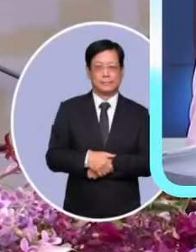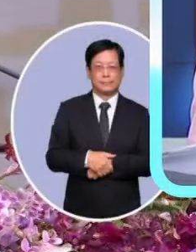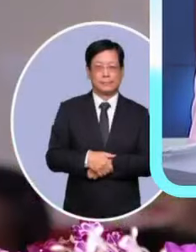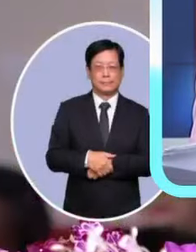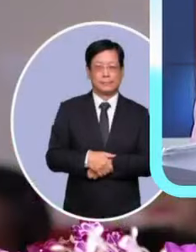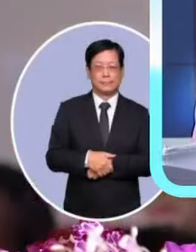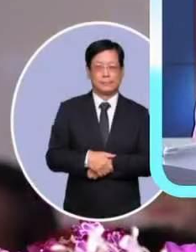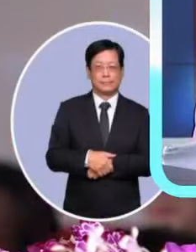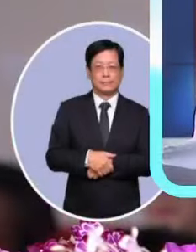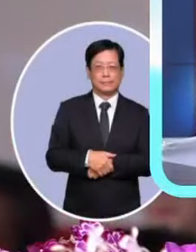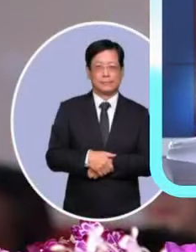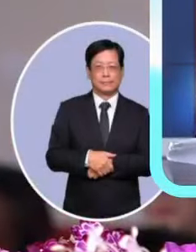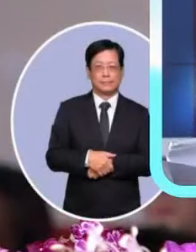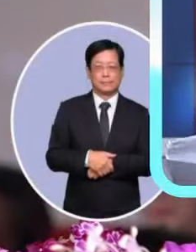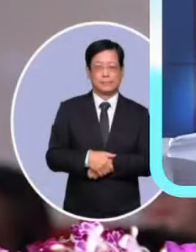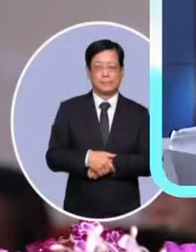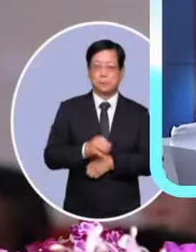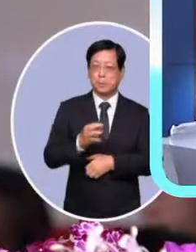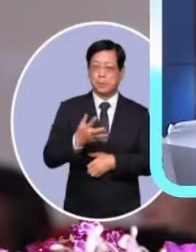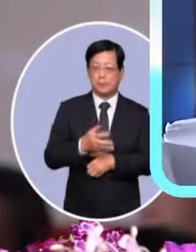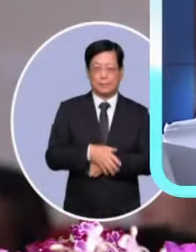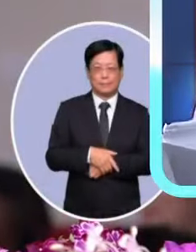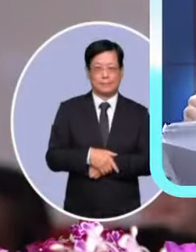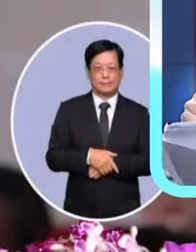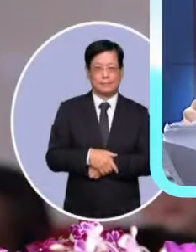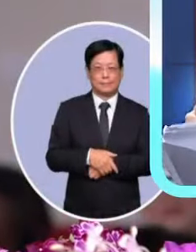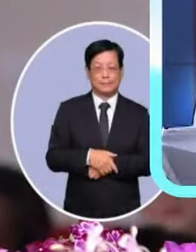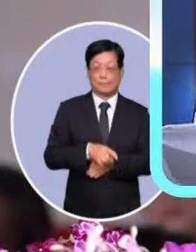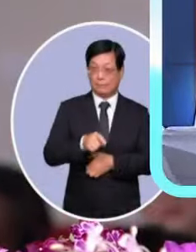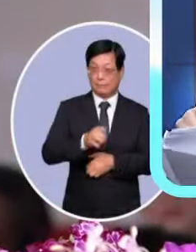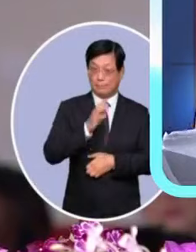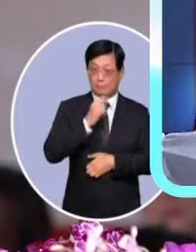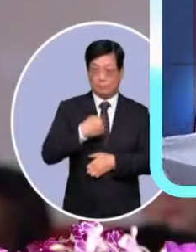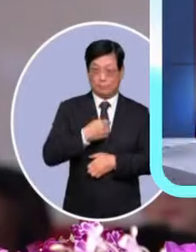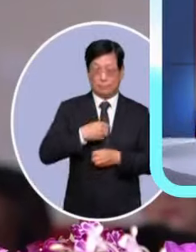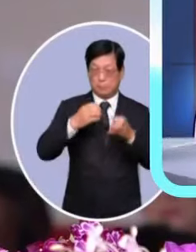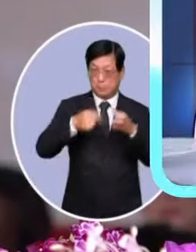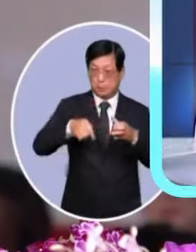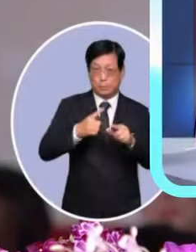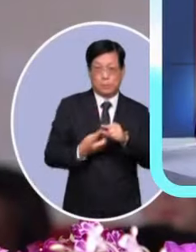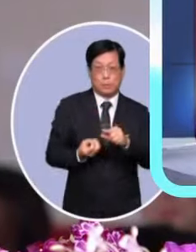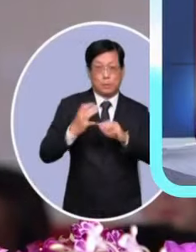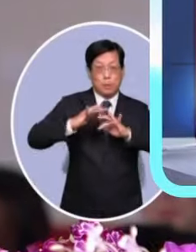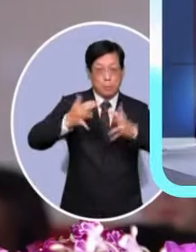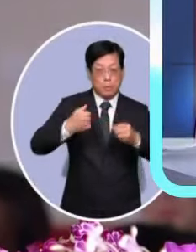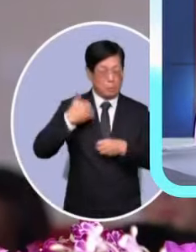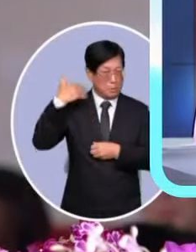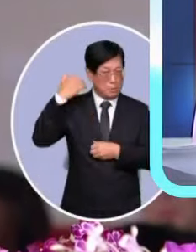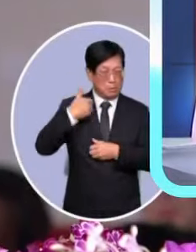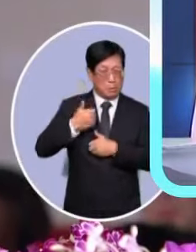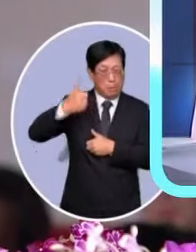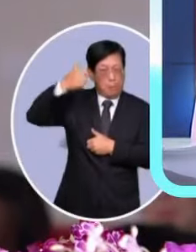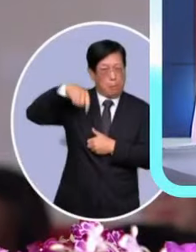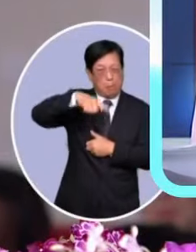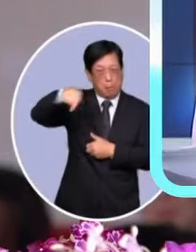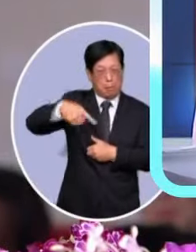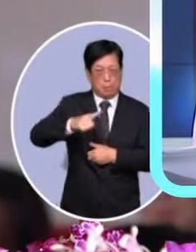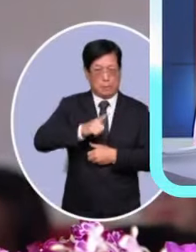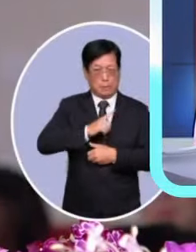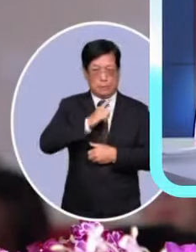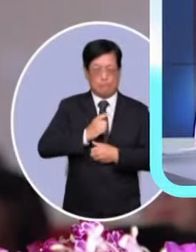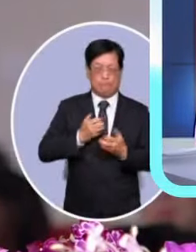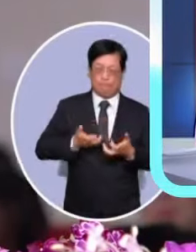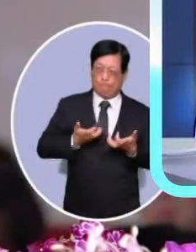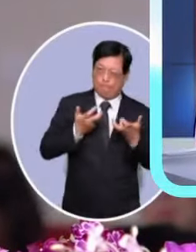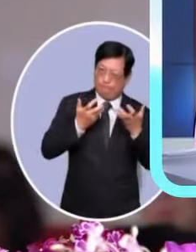说你这个就是惑于表面，就是说，哎，他有讲到8次中华民国，哎，嗯，所以他大量在讲中华民国，那